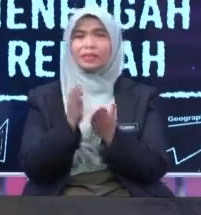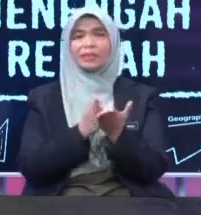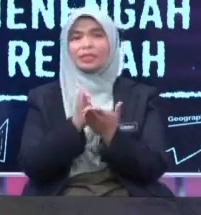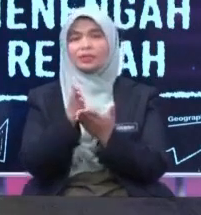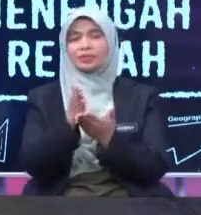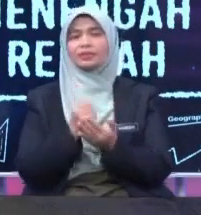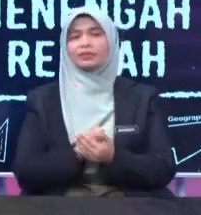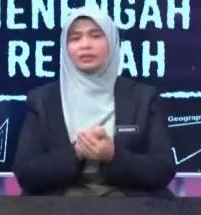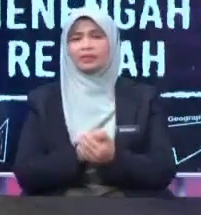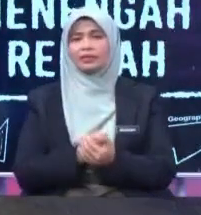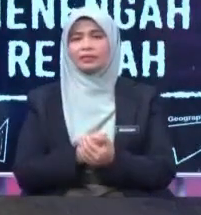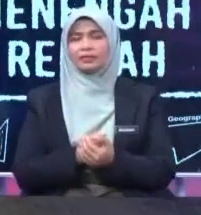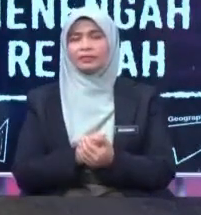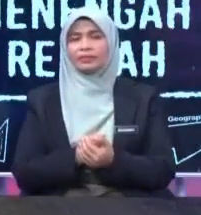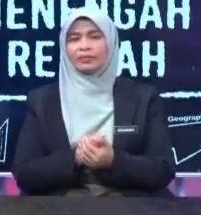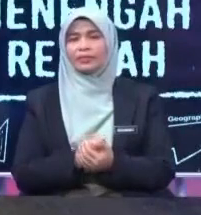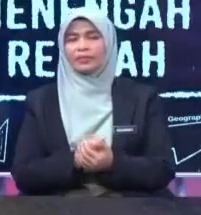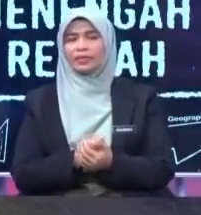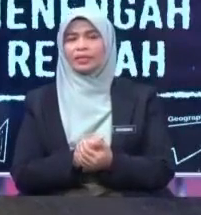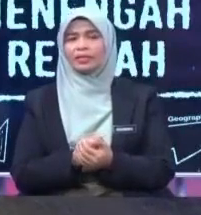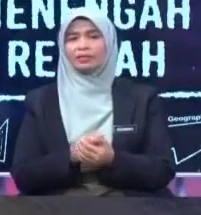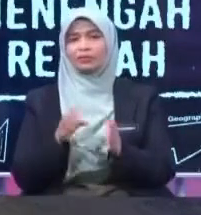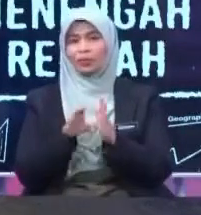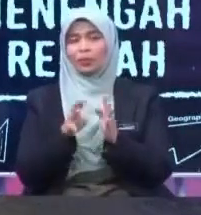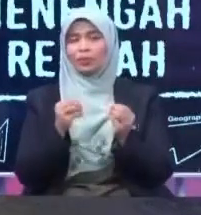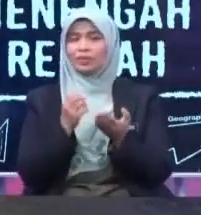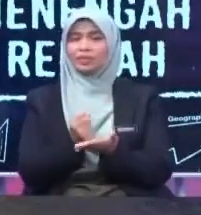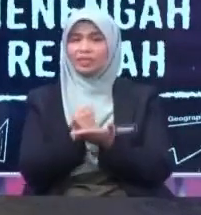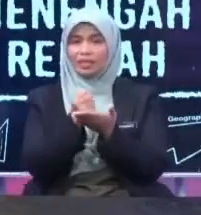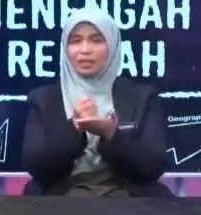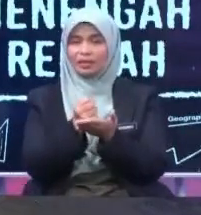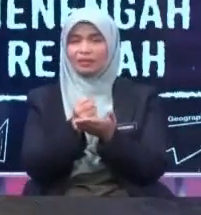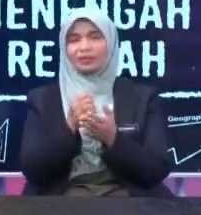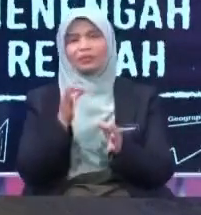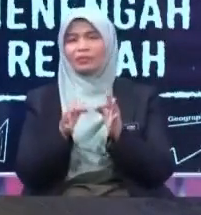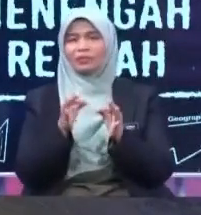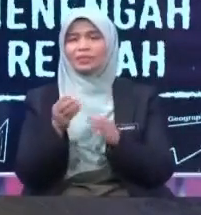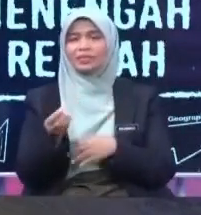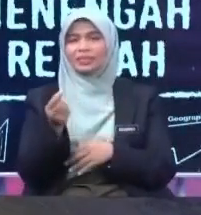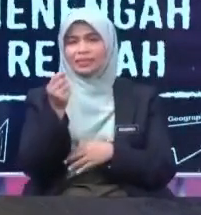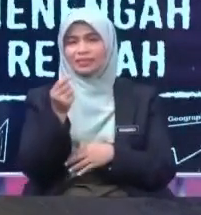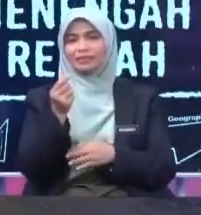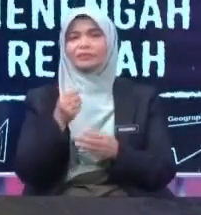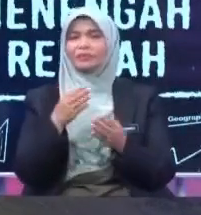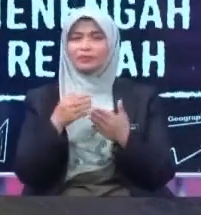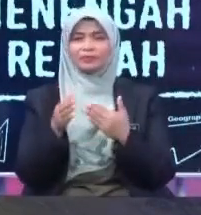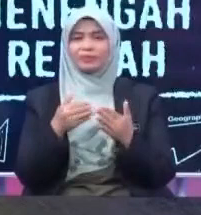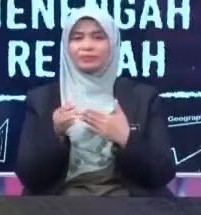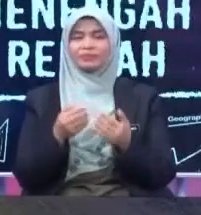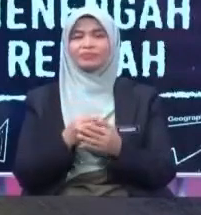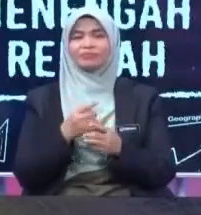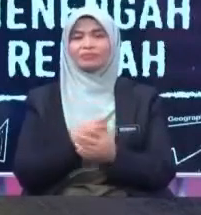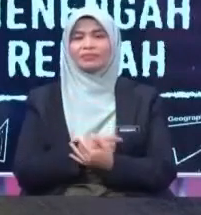dia nak buat kebaikan walaupun sedikit tapi berterusan. Dia kata dia nak bersedekah contoh walaupun sikit, nak buat secara istiqamah. Betul tak Aiman Asya? Betul